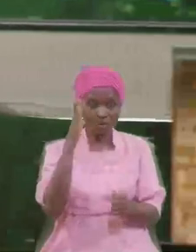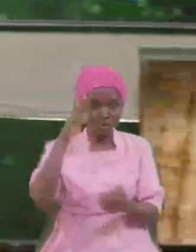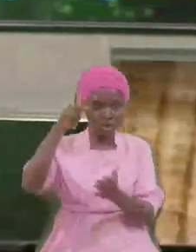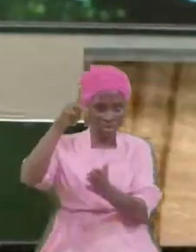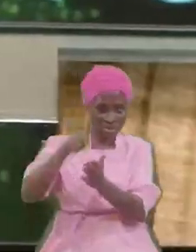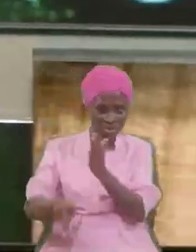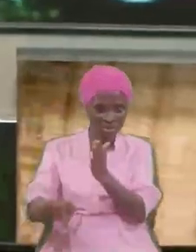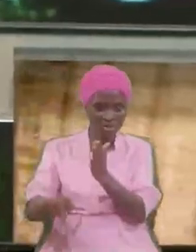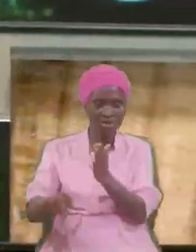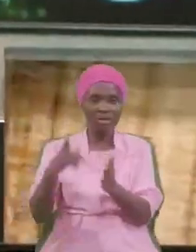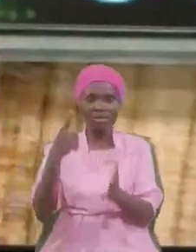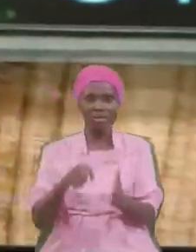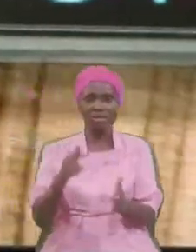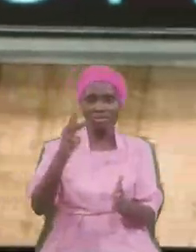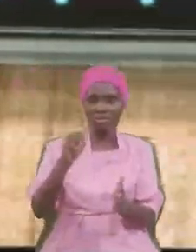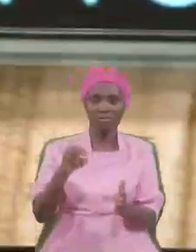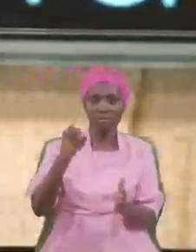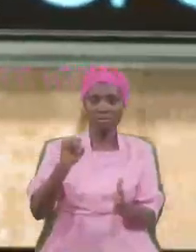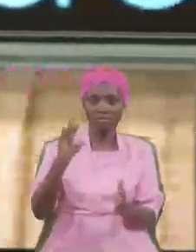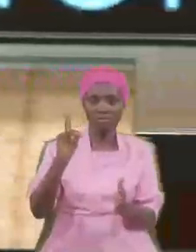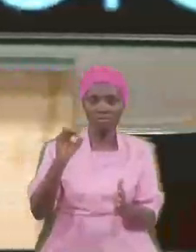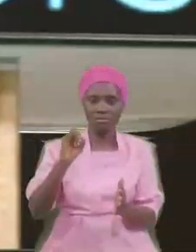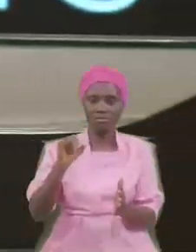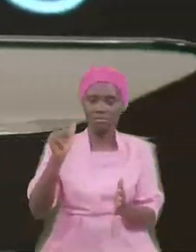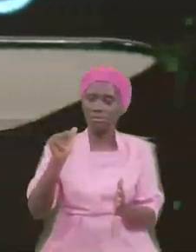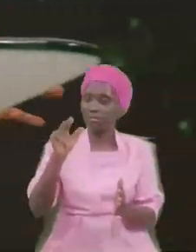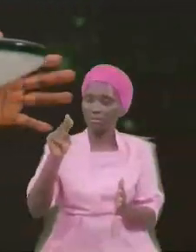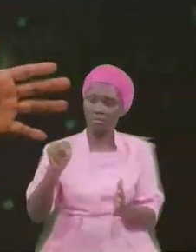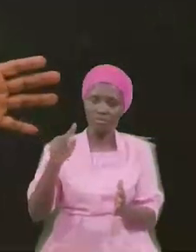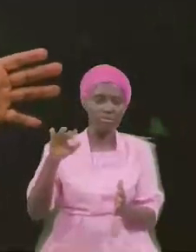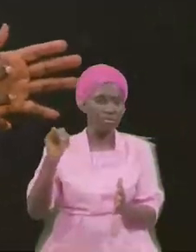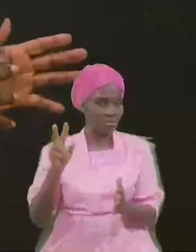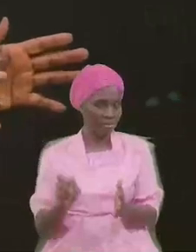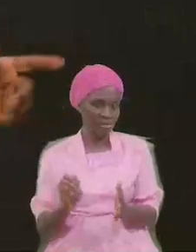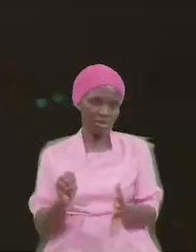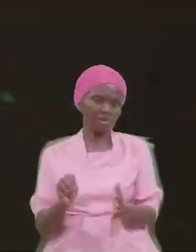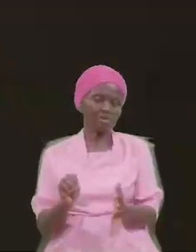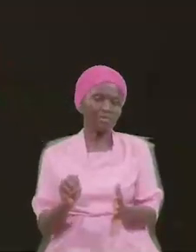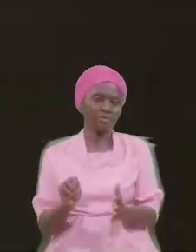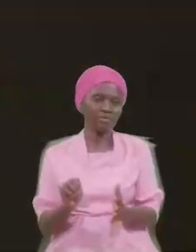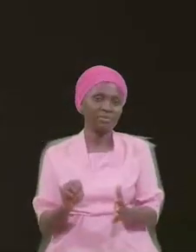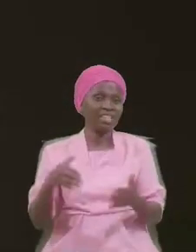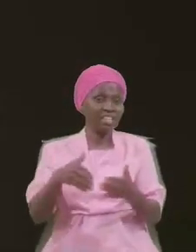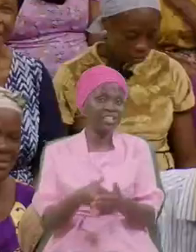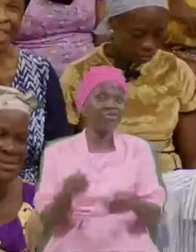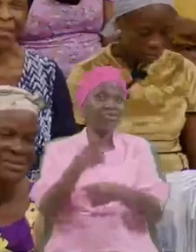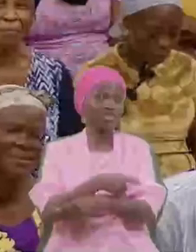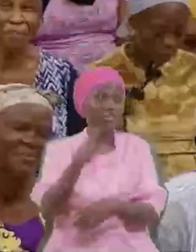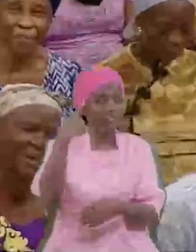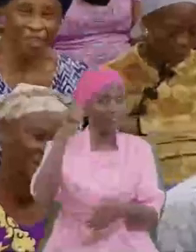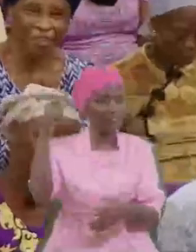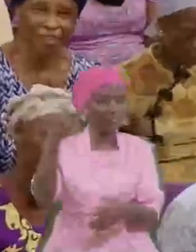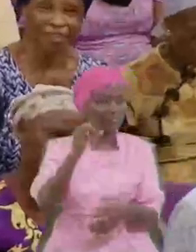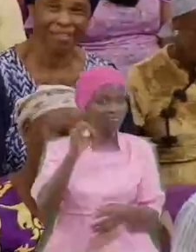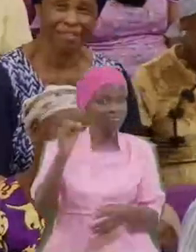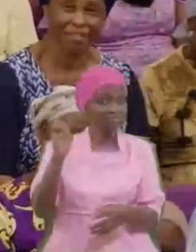un seul homme. Un nouveau jour pour Gédéon. Un nouveau jour pour toi,